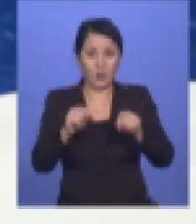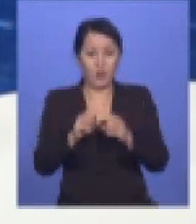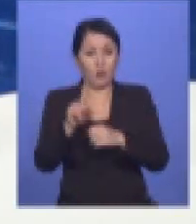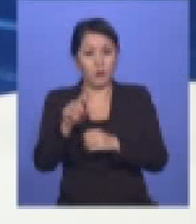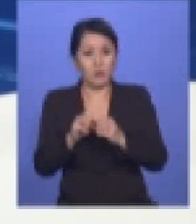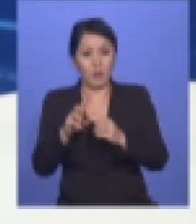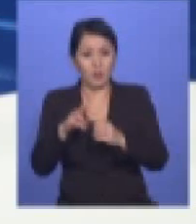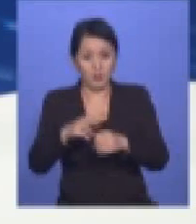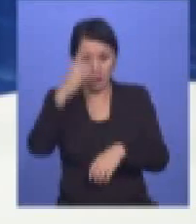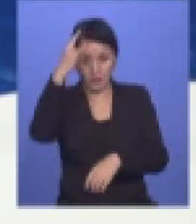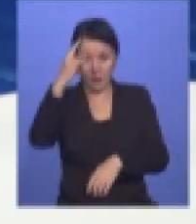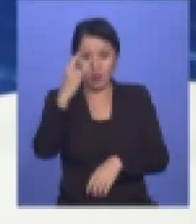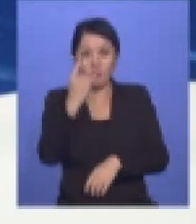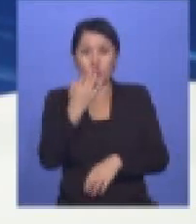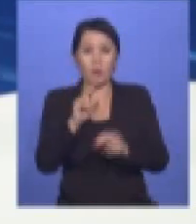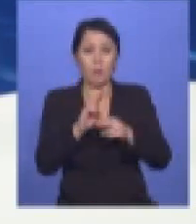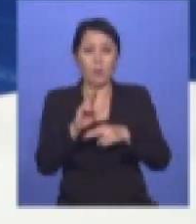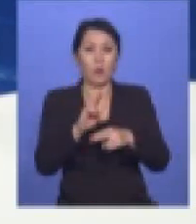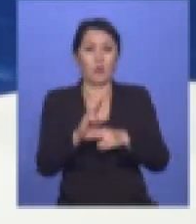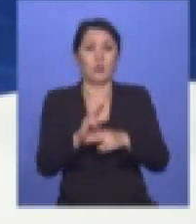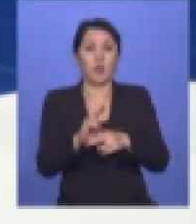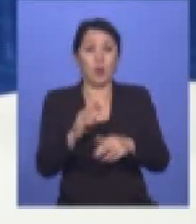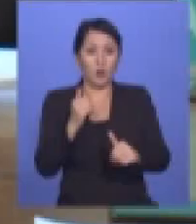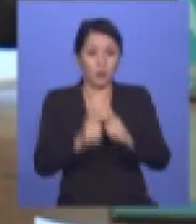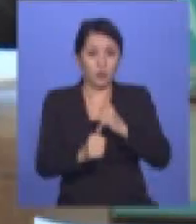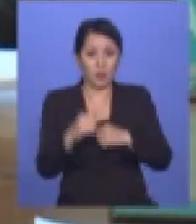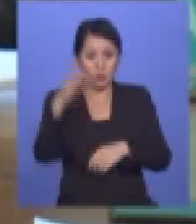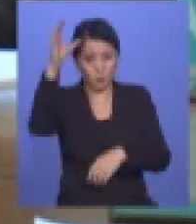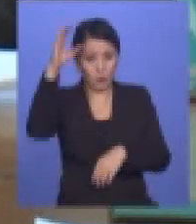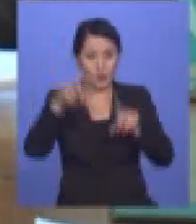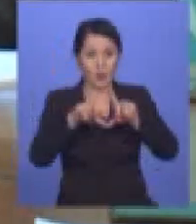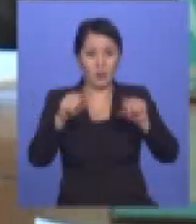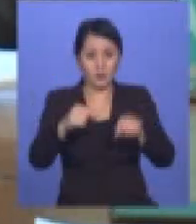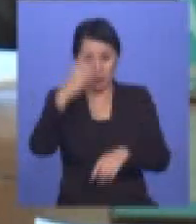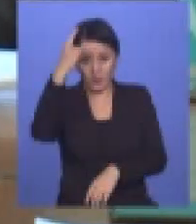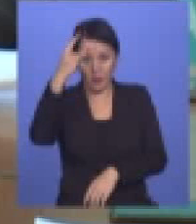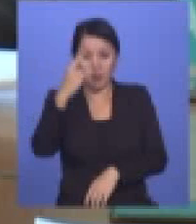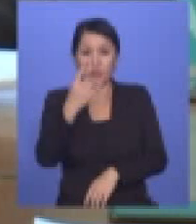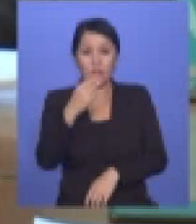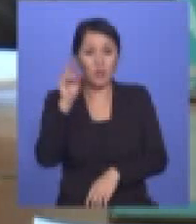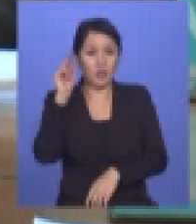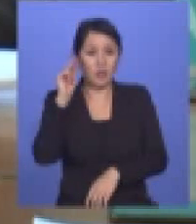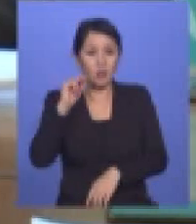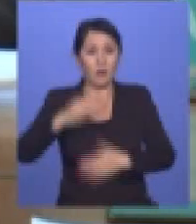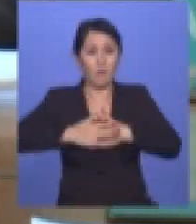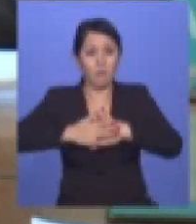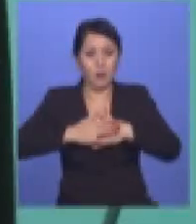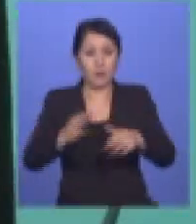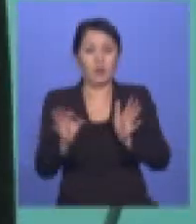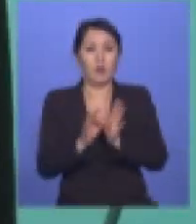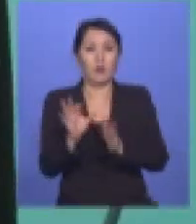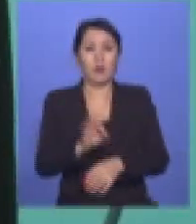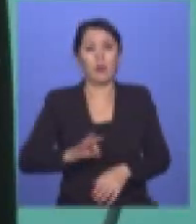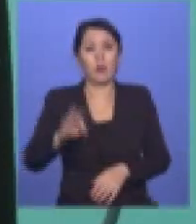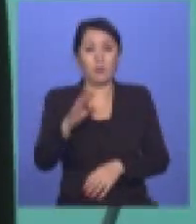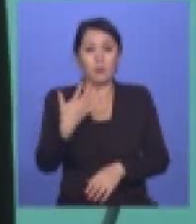тек 112-сі қазақ тіліндегі білім ордасы. Осы жылғы оқу жылында қазақ тілінде оқитын балалардың санын арттыру мақсатында облыстың